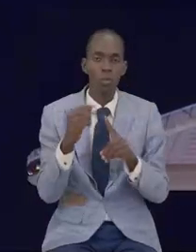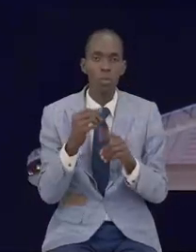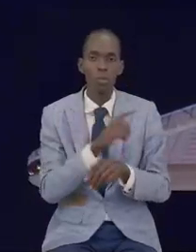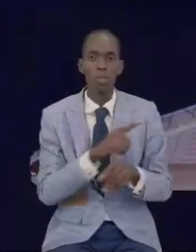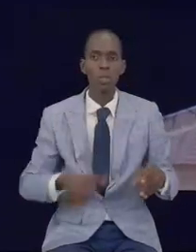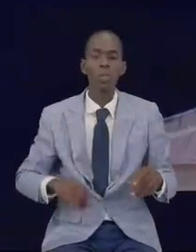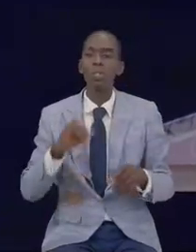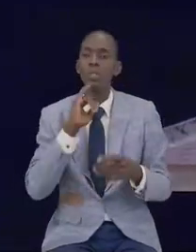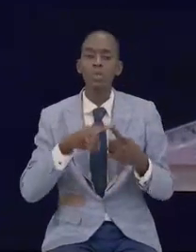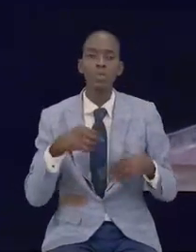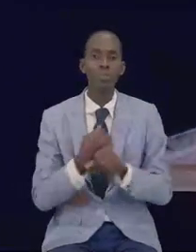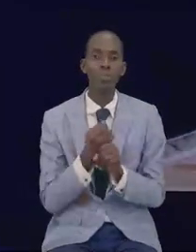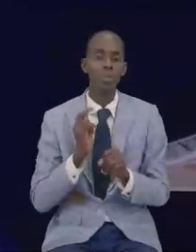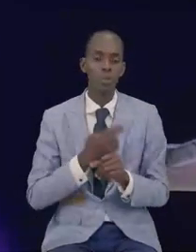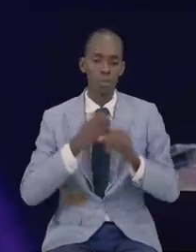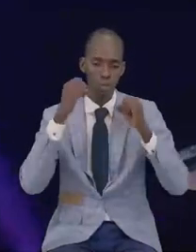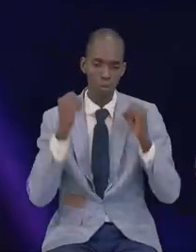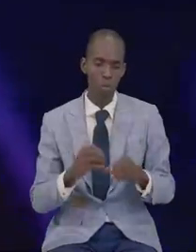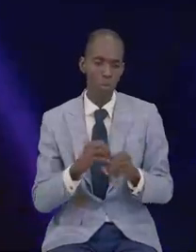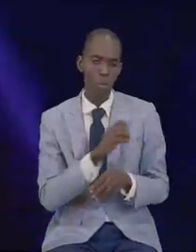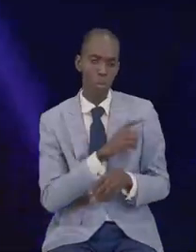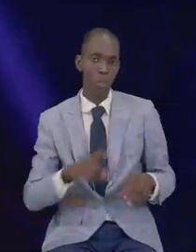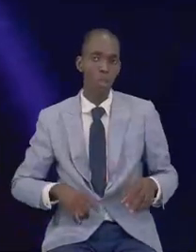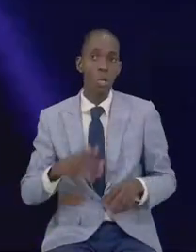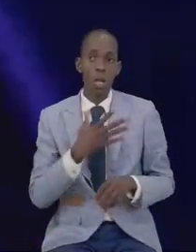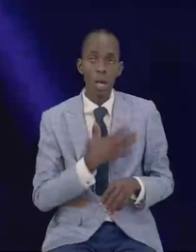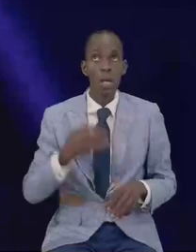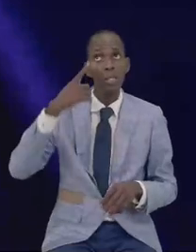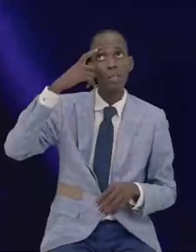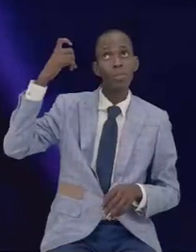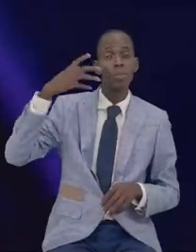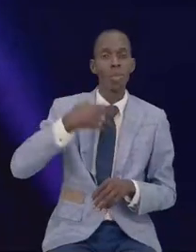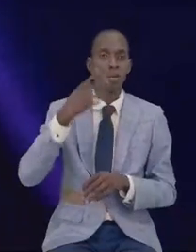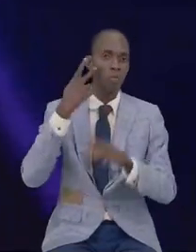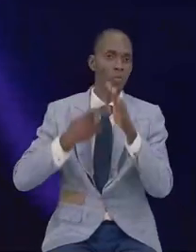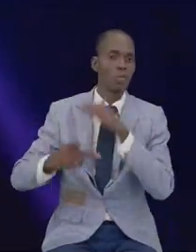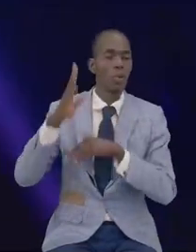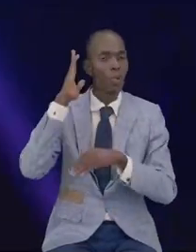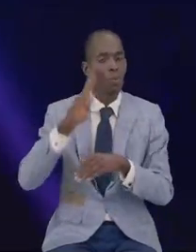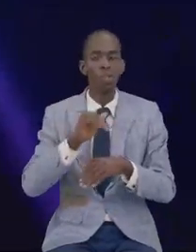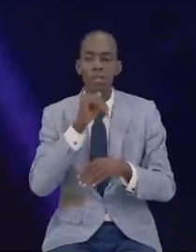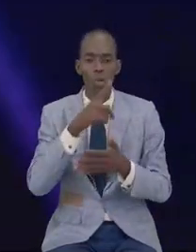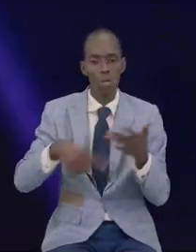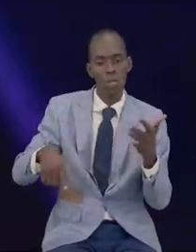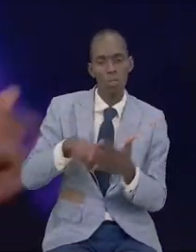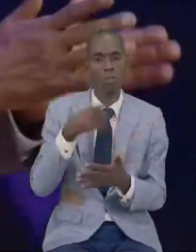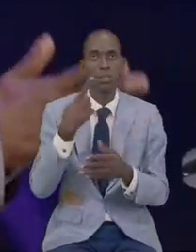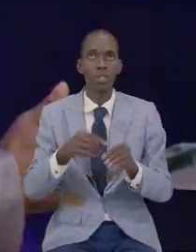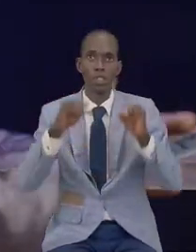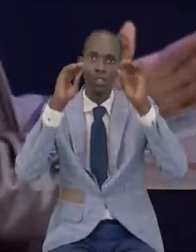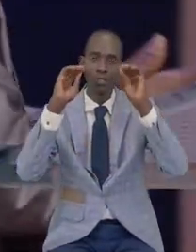dans le Seigneur. Les songes, les révélations ne vont pas couvrir et